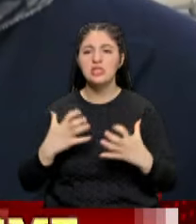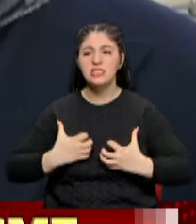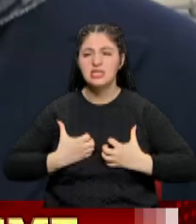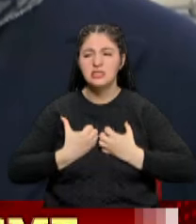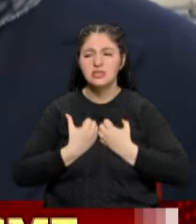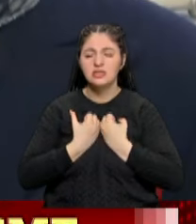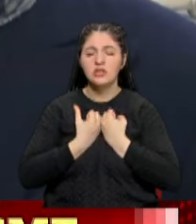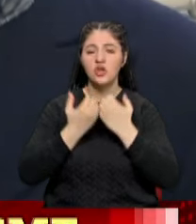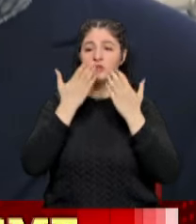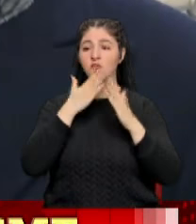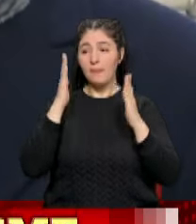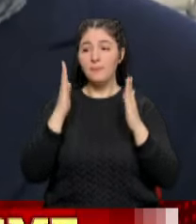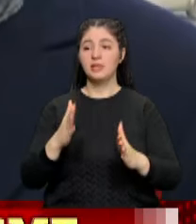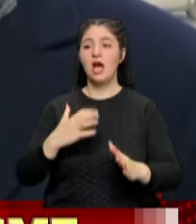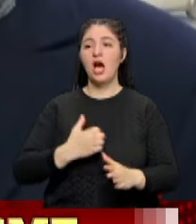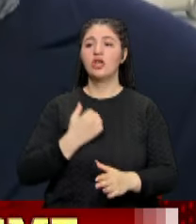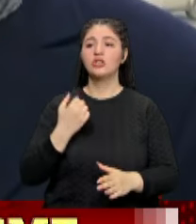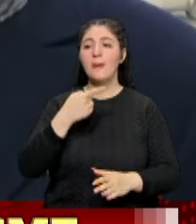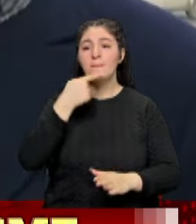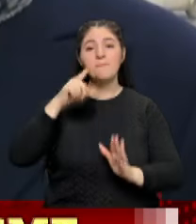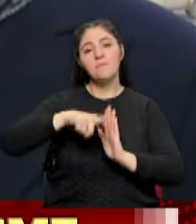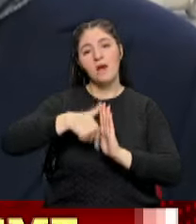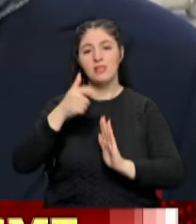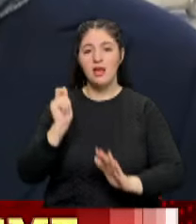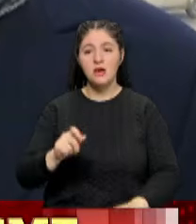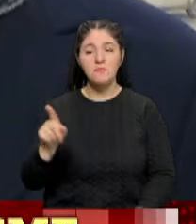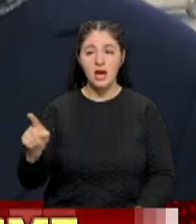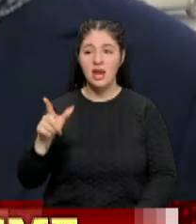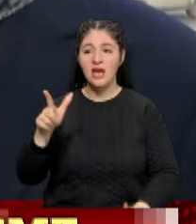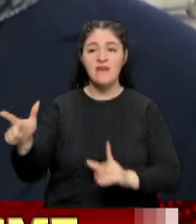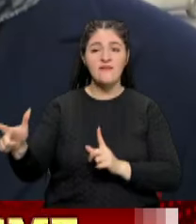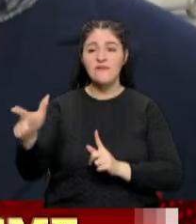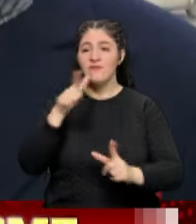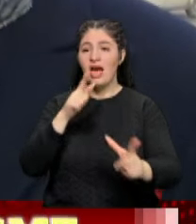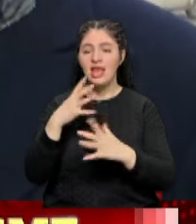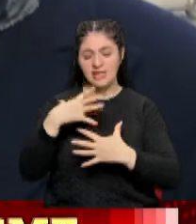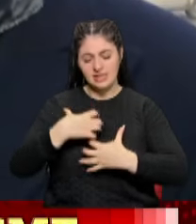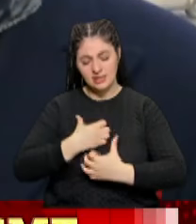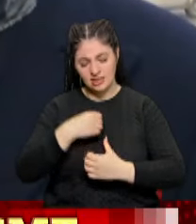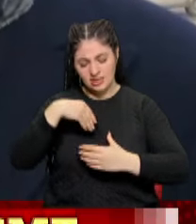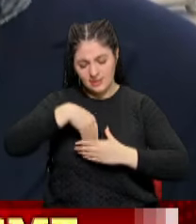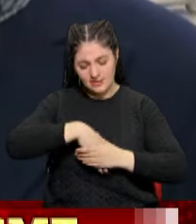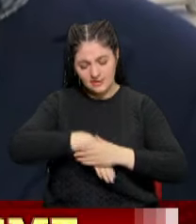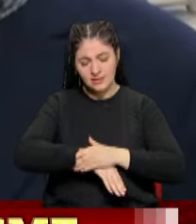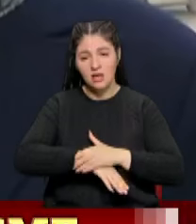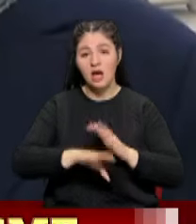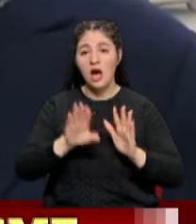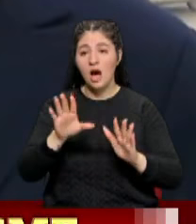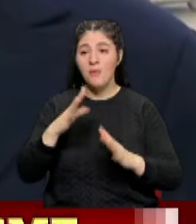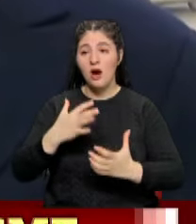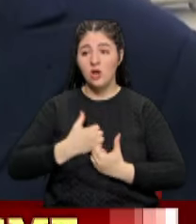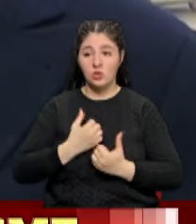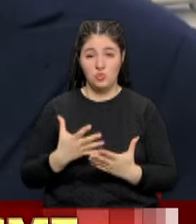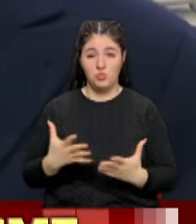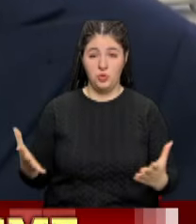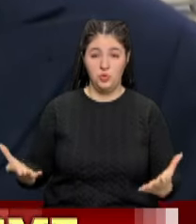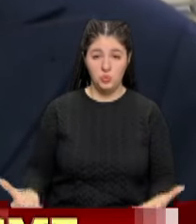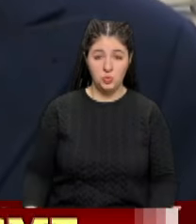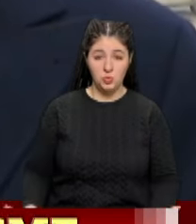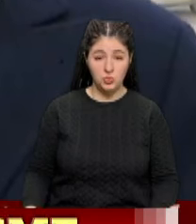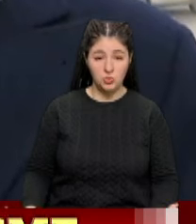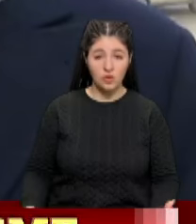en büyük yokluklarda bile acıyı bal ederler. Yani feryadı gizlerler, sakınırlar ama acıları büyük.